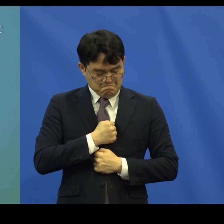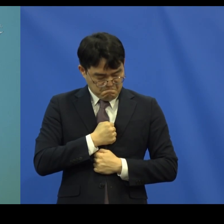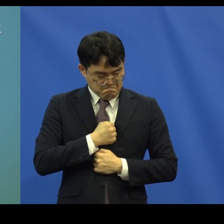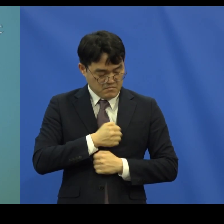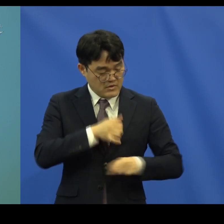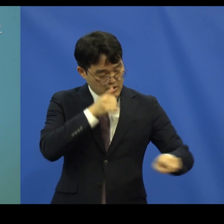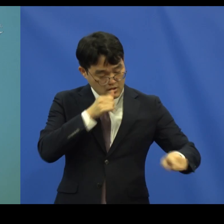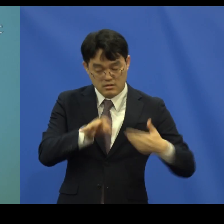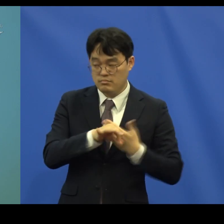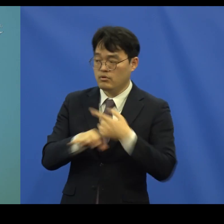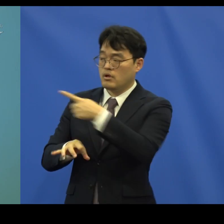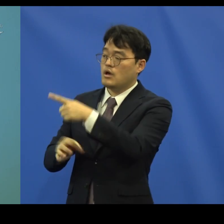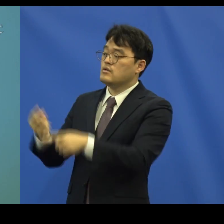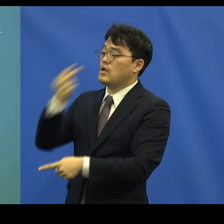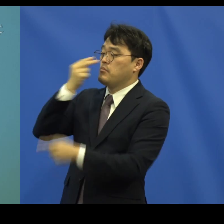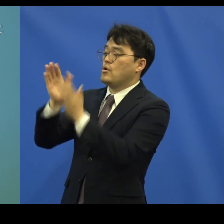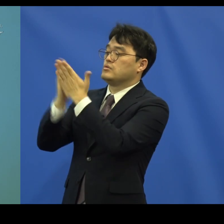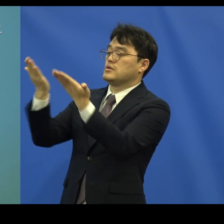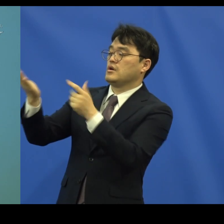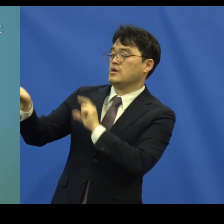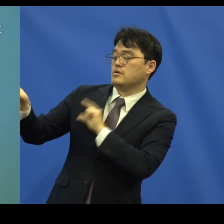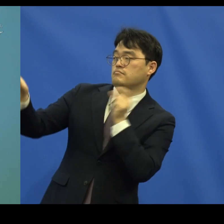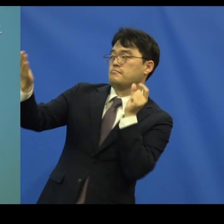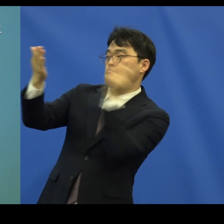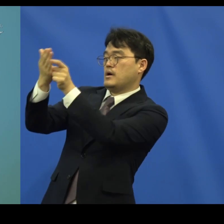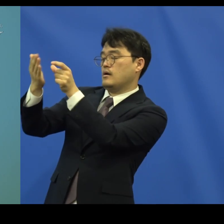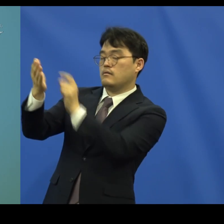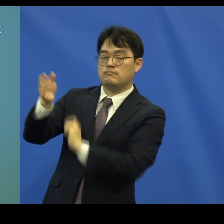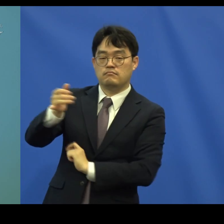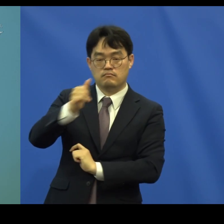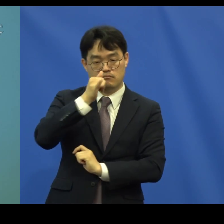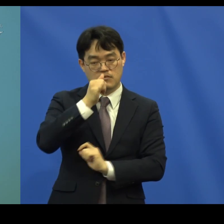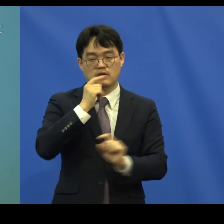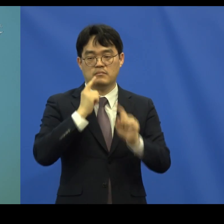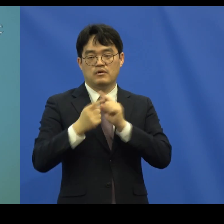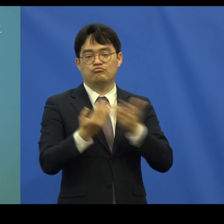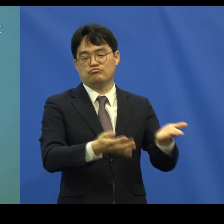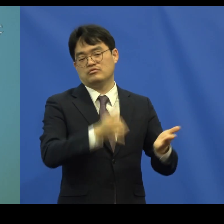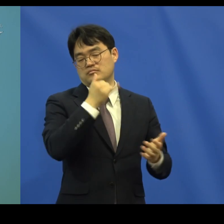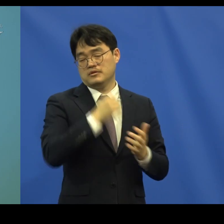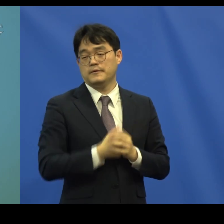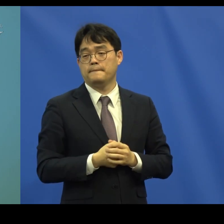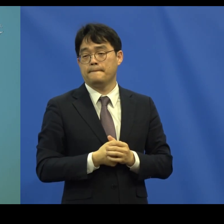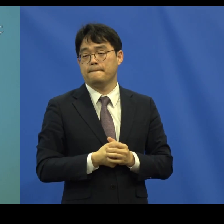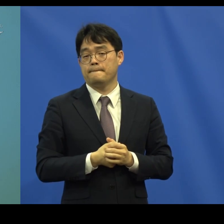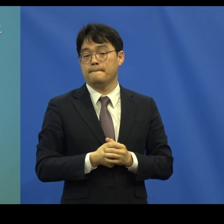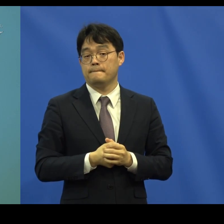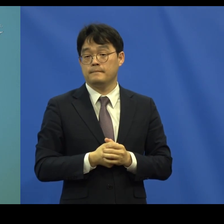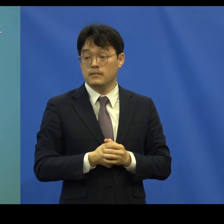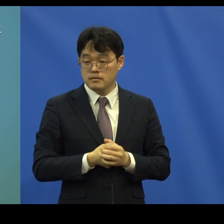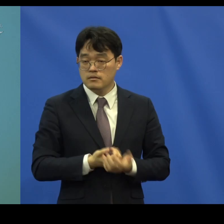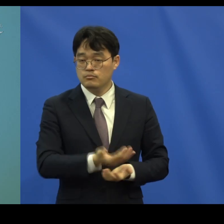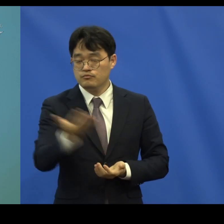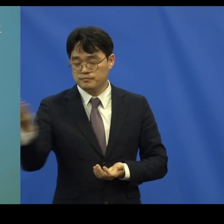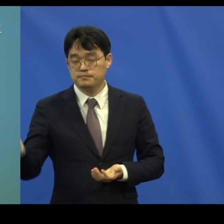놀라운 그런 상징이 되는 것입니다. 자, 이 교회를 통하여